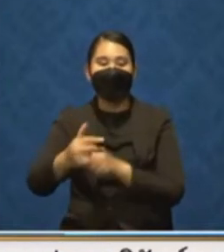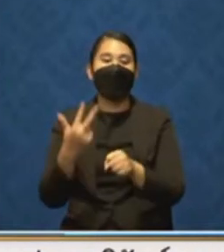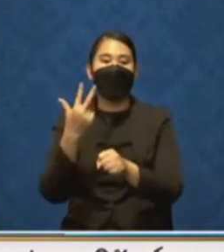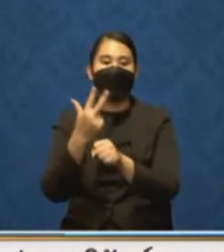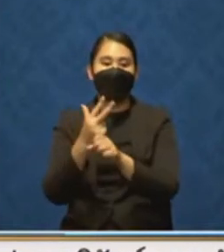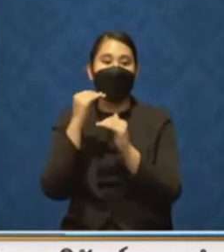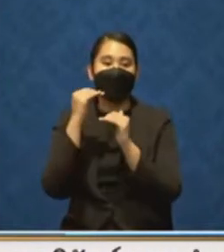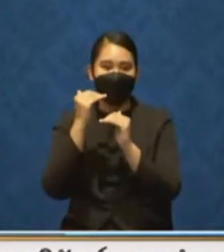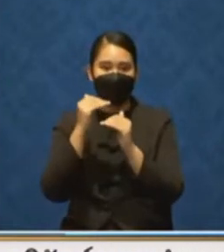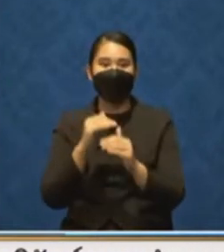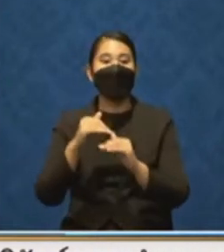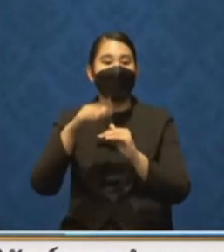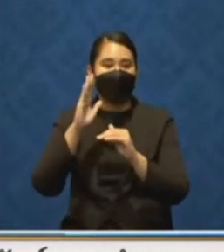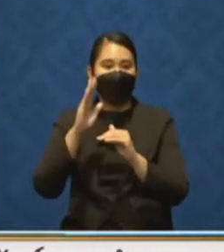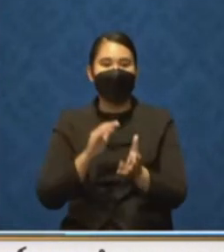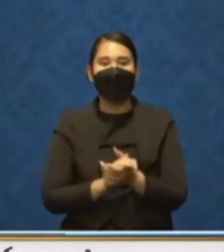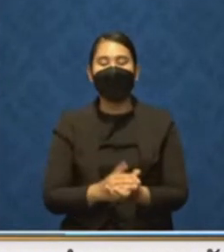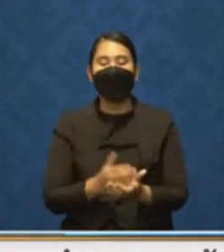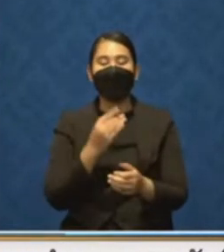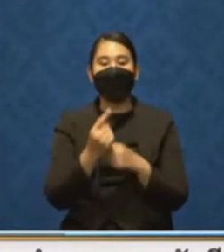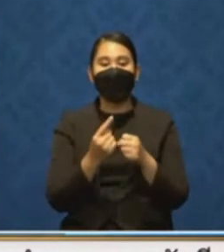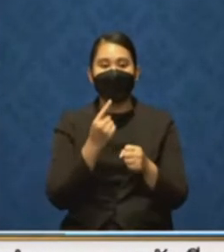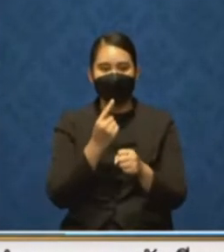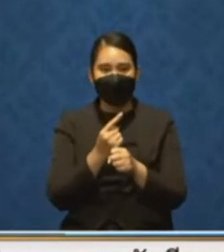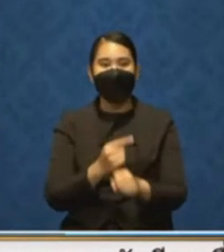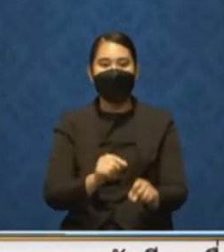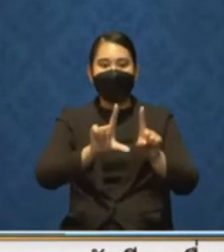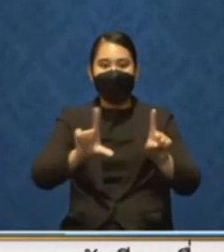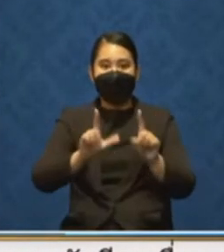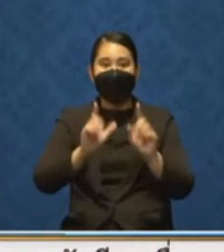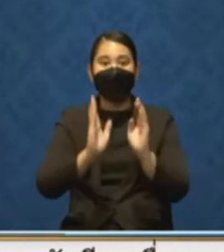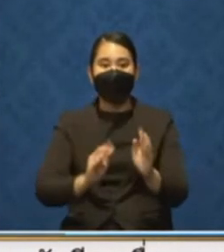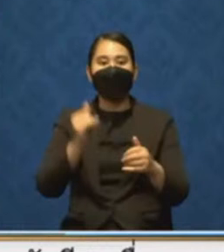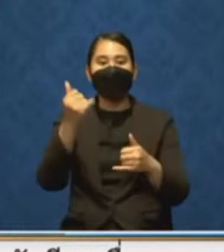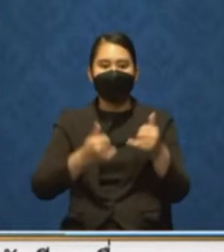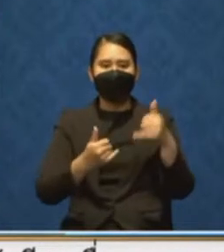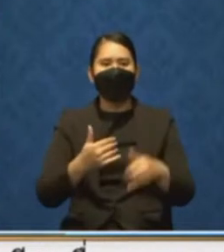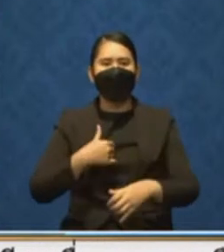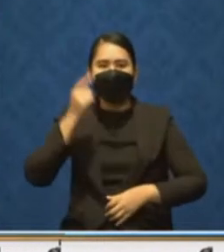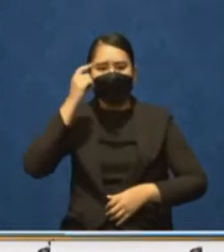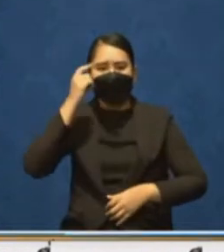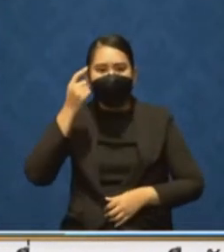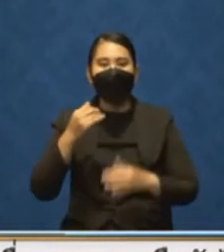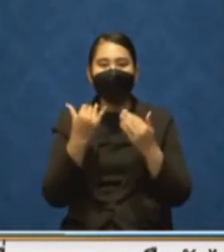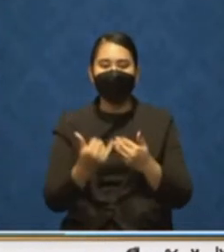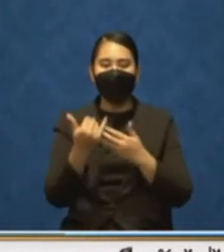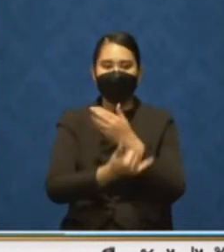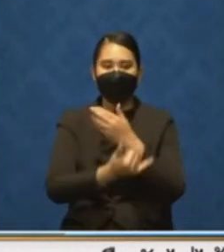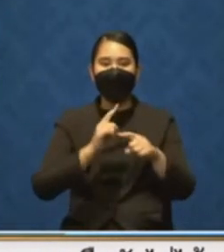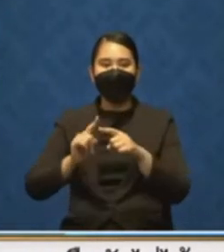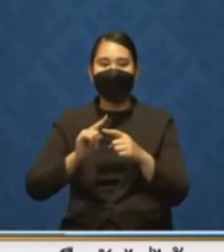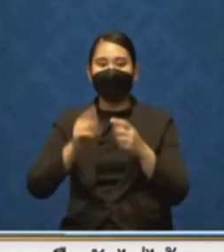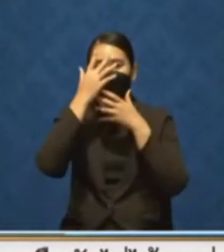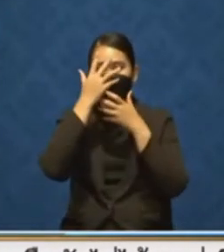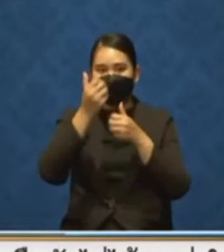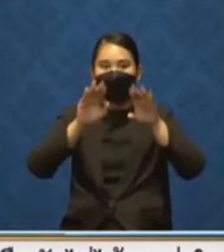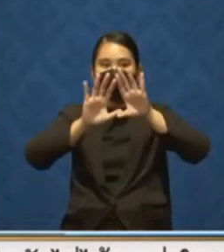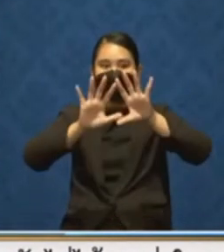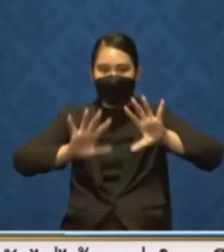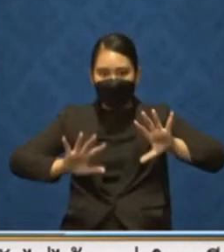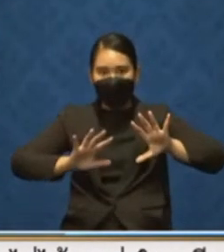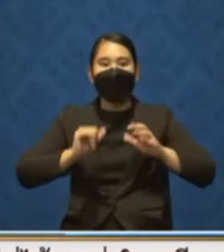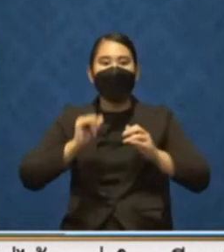แล้วทำไปเพียง 1ล้านคนก็ยังไม่เข้าจะมาได้แค่ไหนอย่างไรเขาจะเท่ห์แจ้งกันหมดเวลานี้นะครับอาเซียนก็เข้า